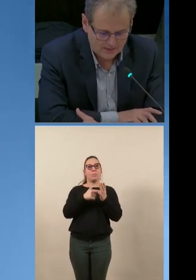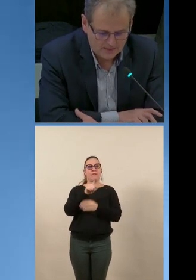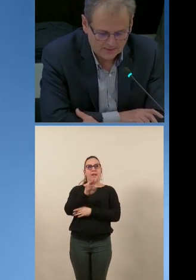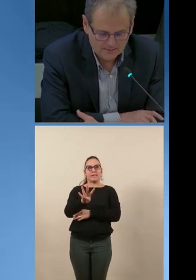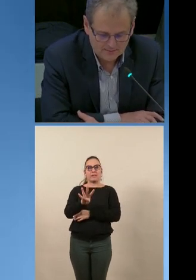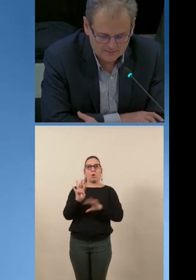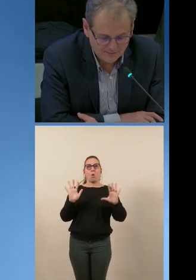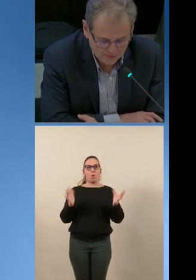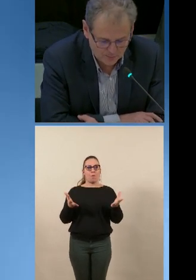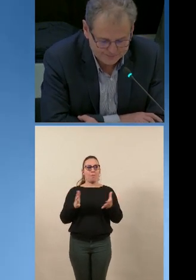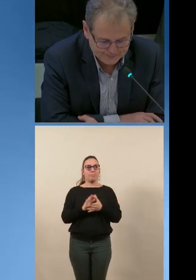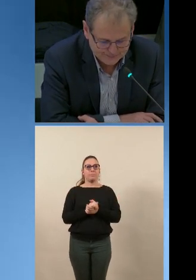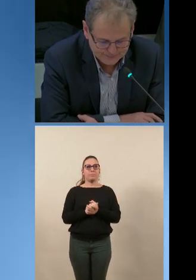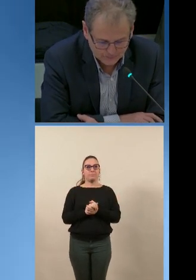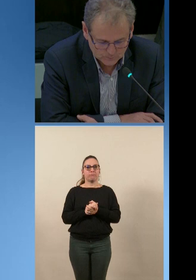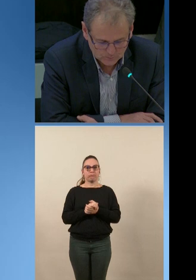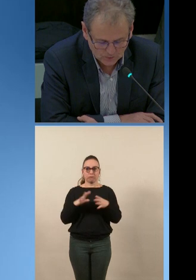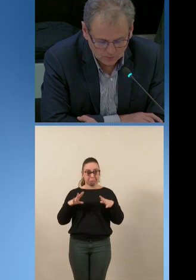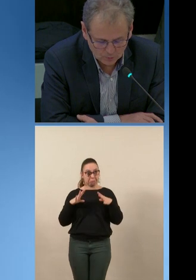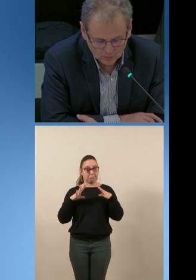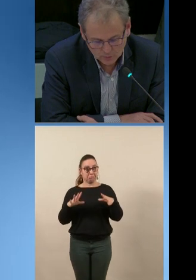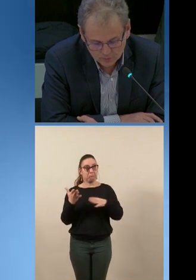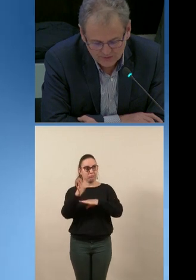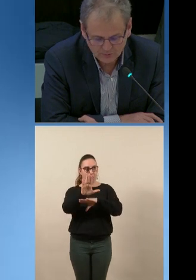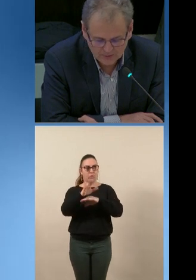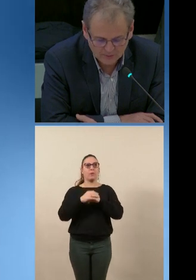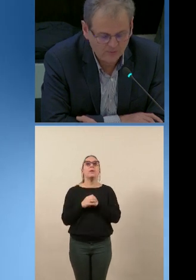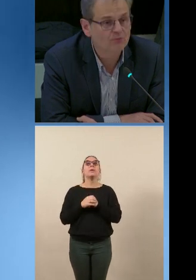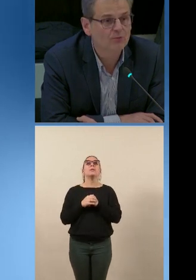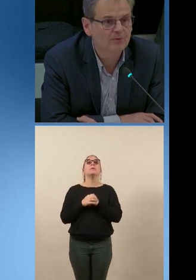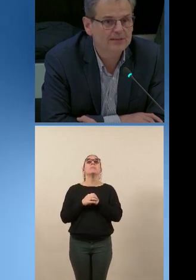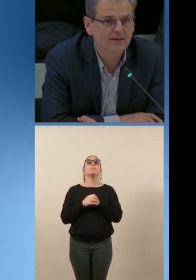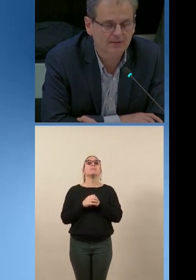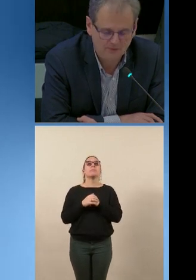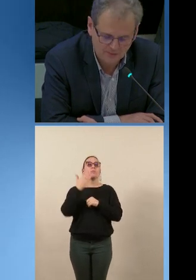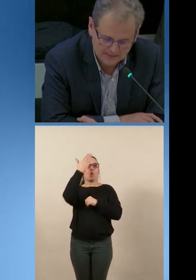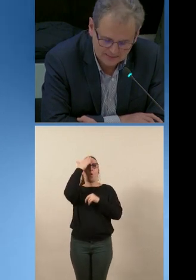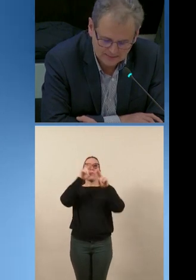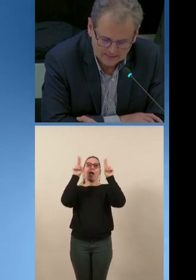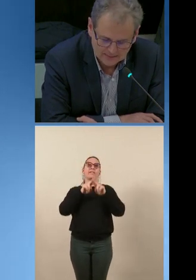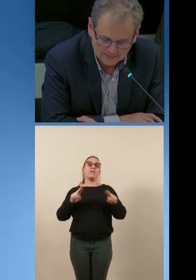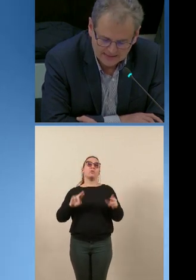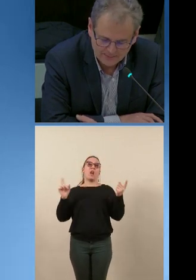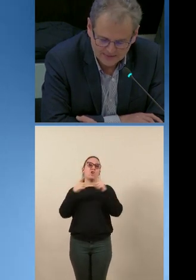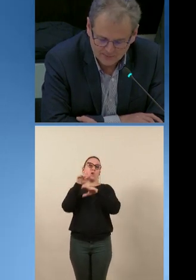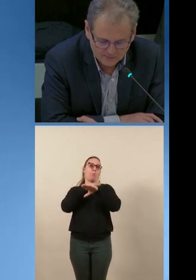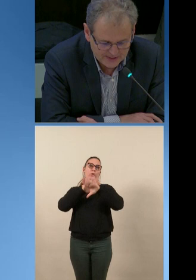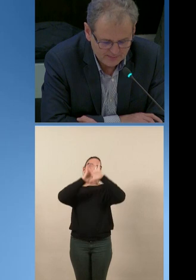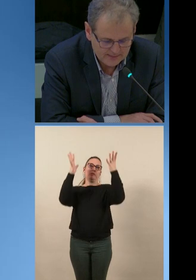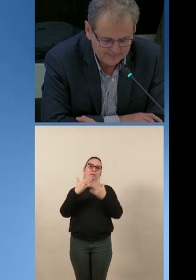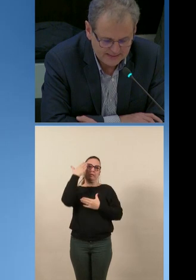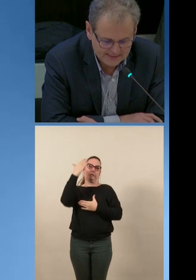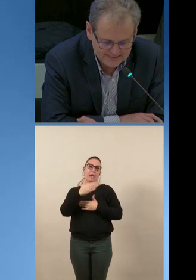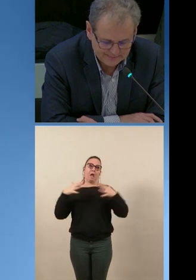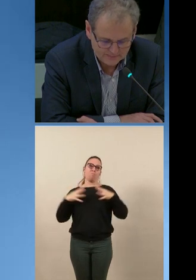2024 s'effectue nous connaissons la situation géopolitique internationale marqué par des conflits